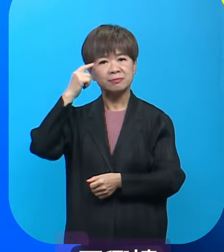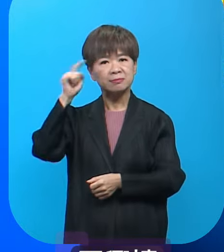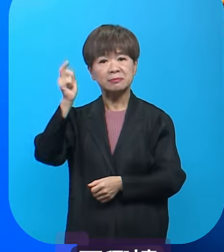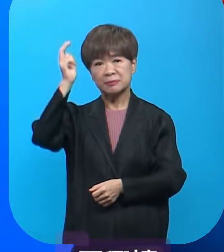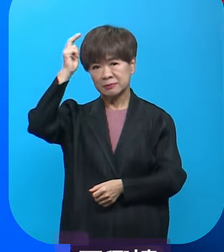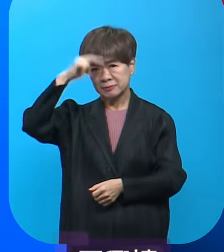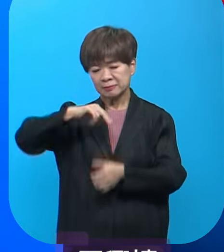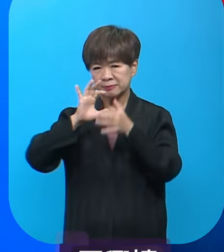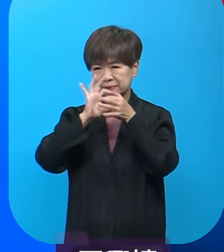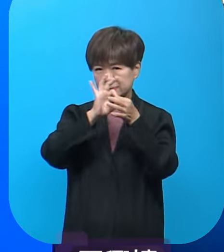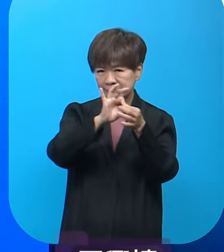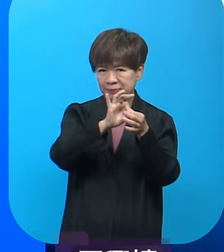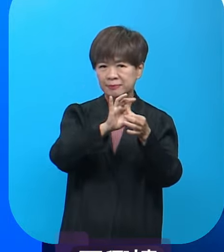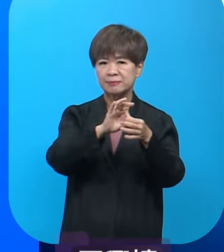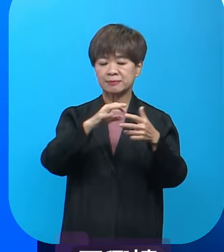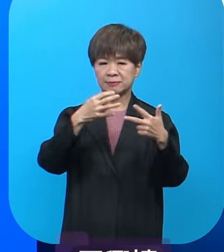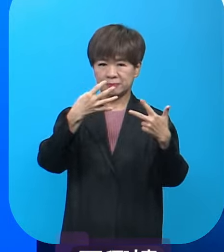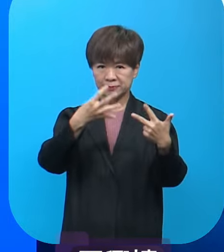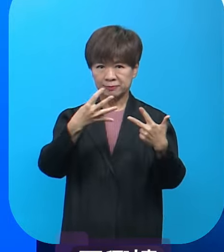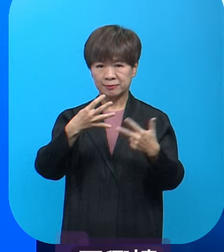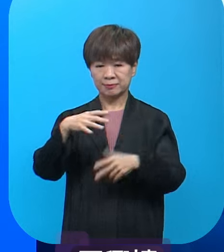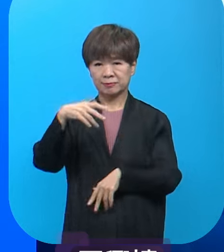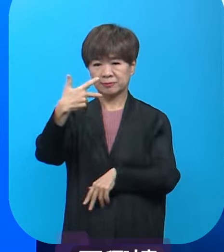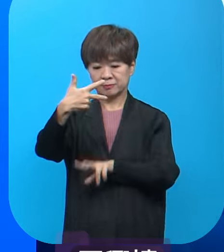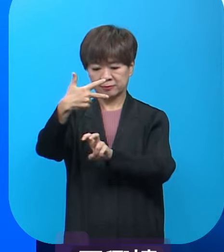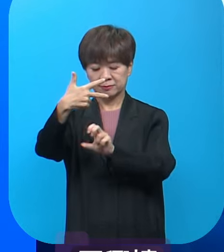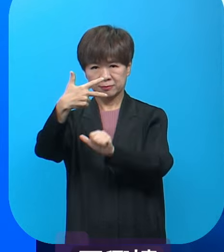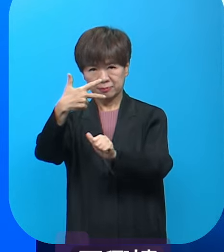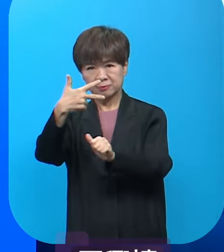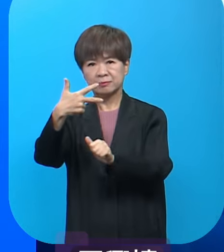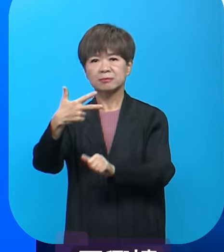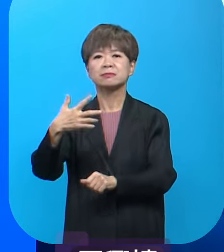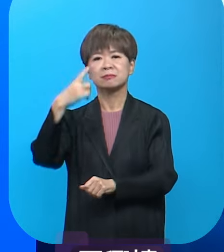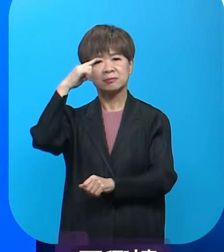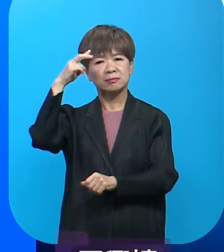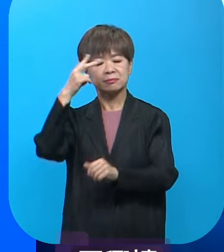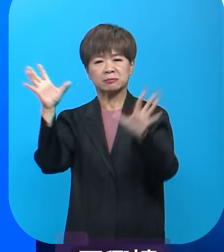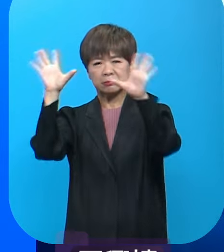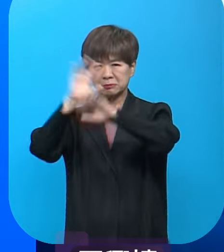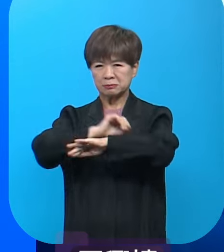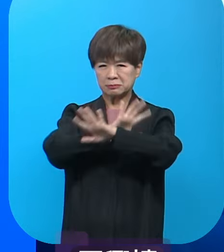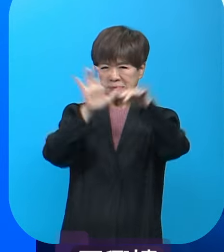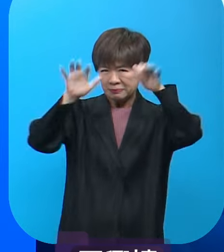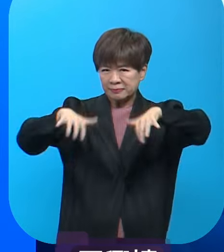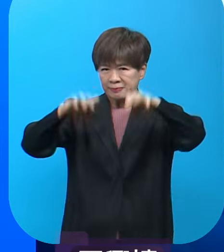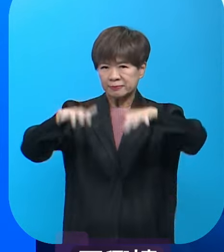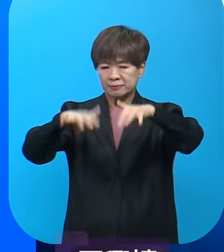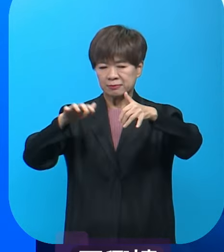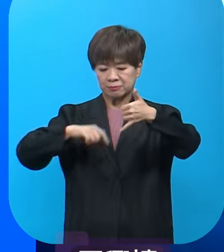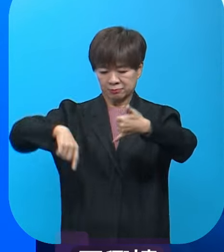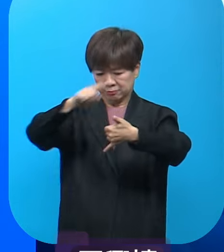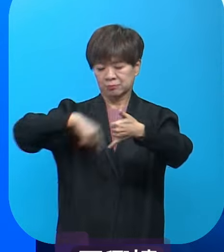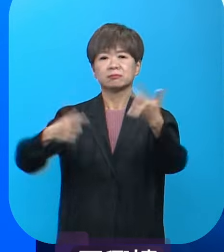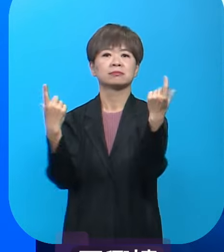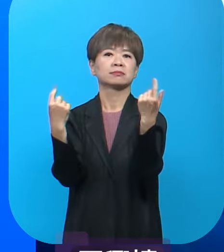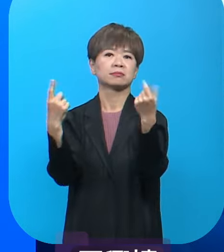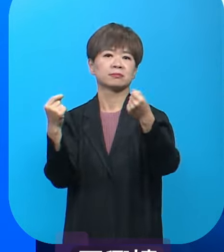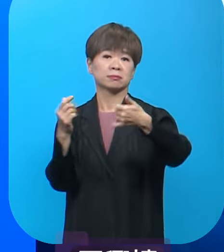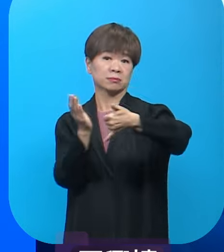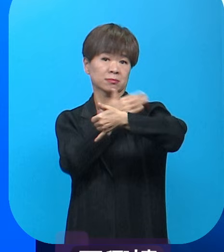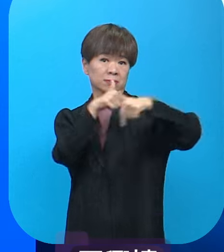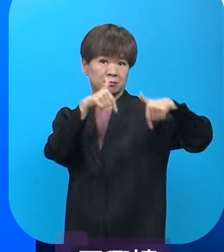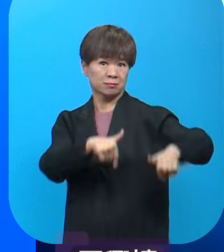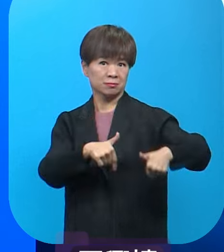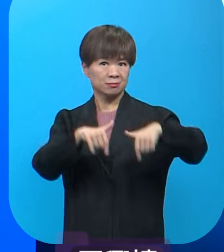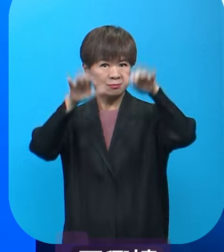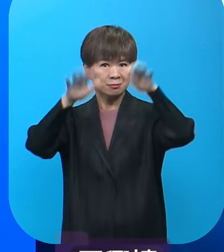半天一直到后天25号的这段时间，全台各地都会有显著的降雨出现，尤其在西半部雨